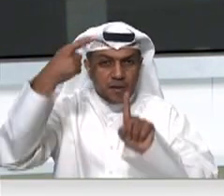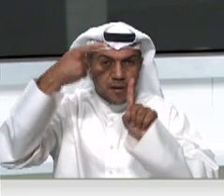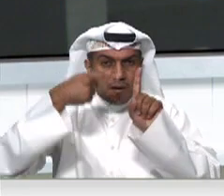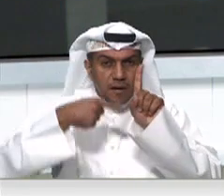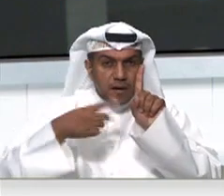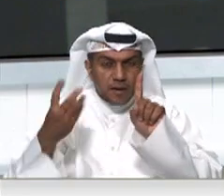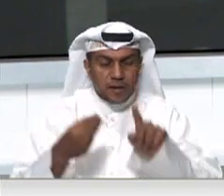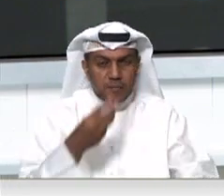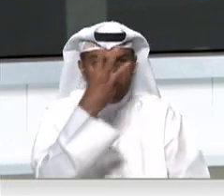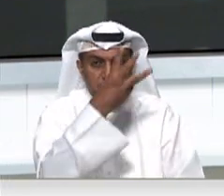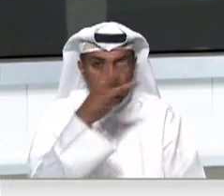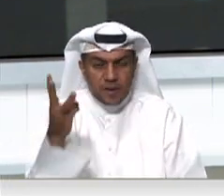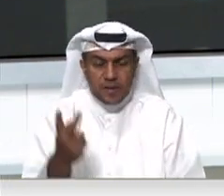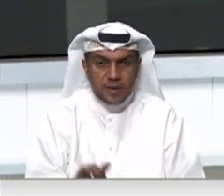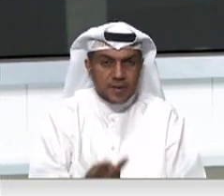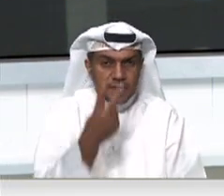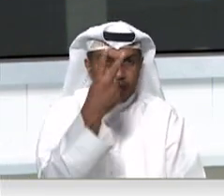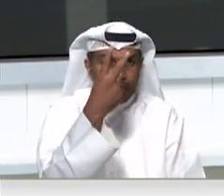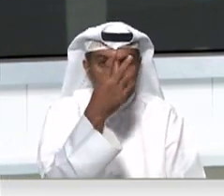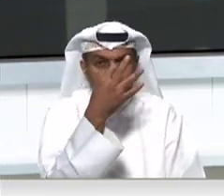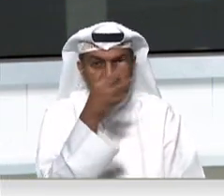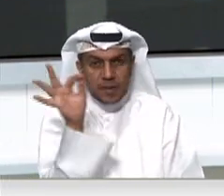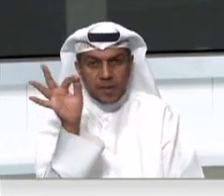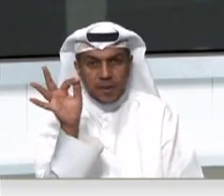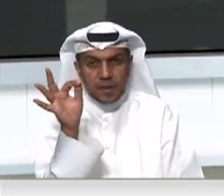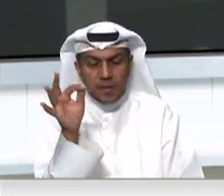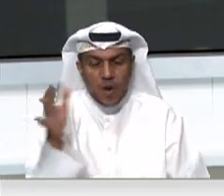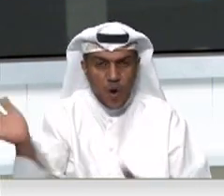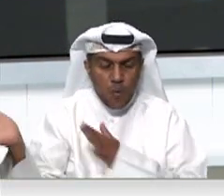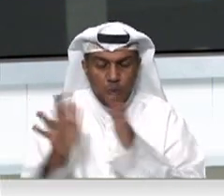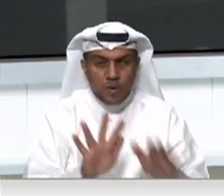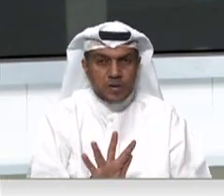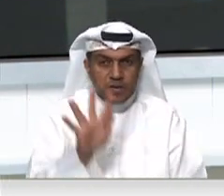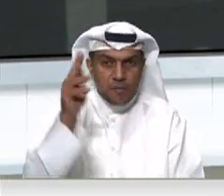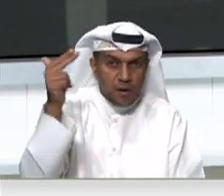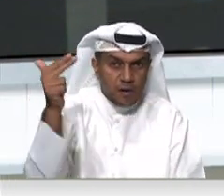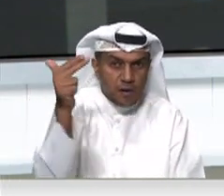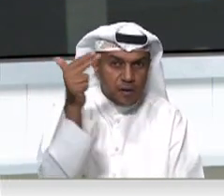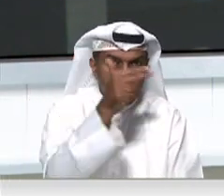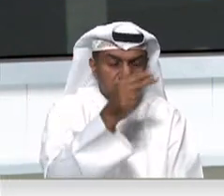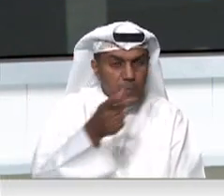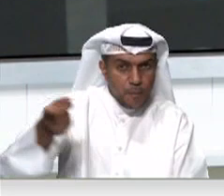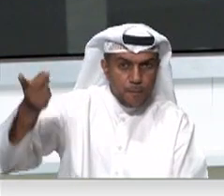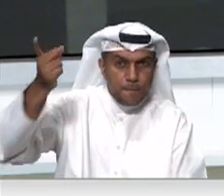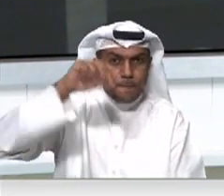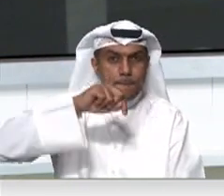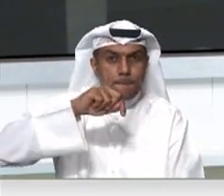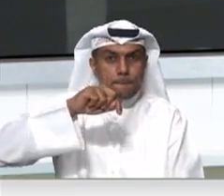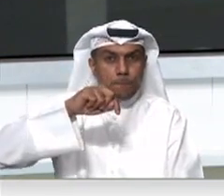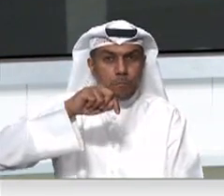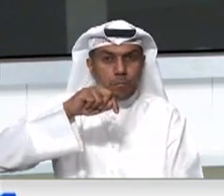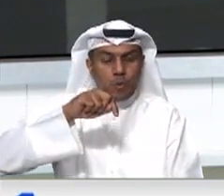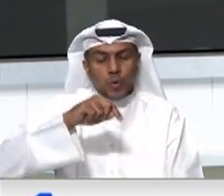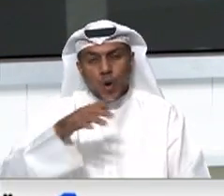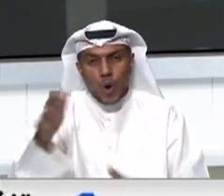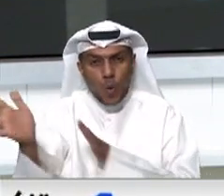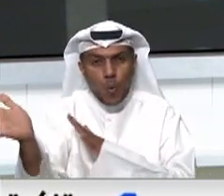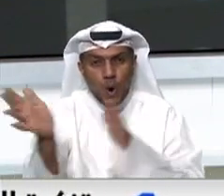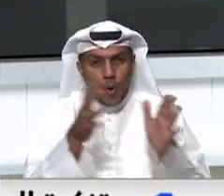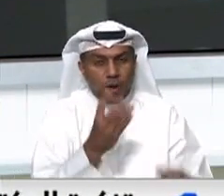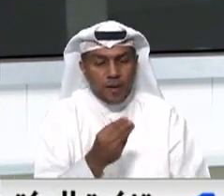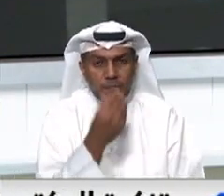من 33 إلى 37 درجة مئوية، استمرار في الرياح الشمالية الغربية. باكر راح يكون يعني هناك نشاط في الرياح، قد تصل سرعة